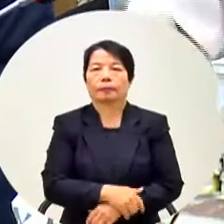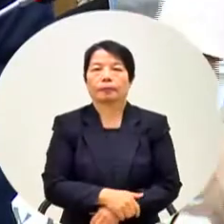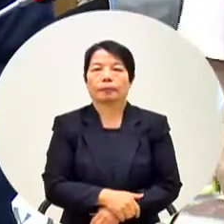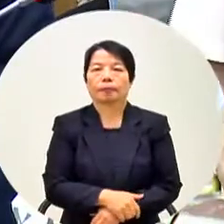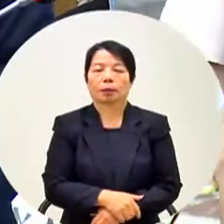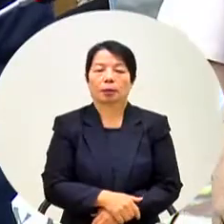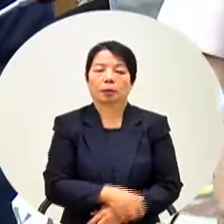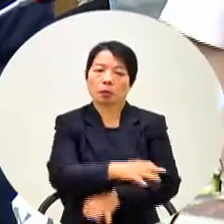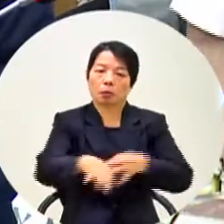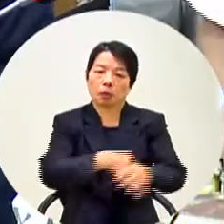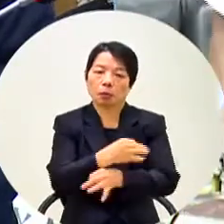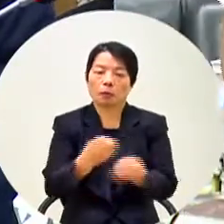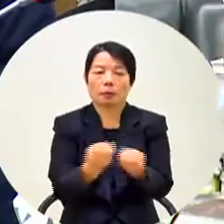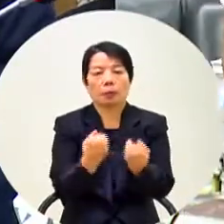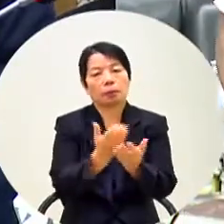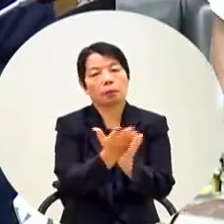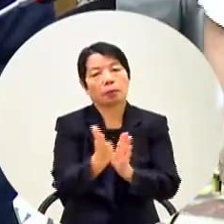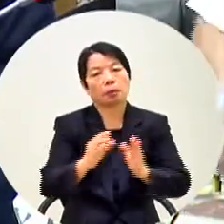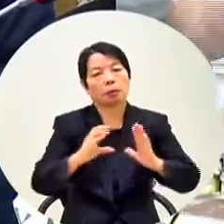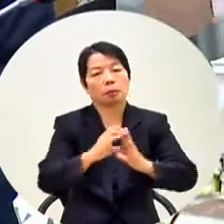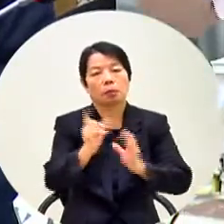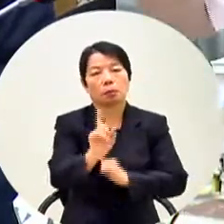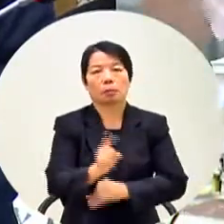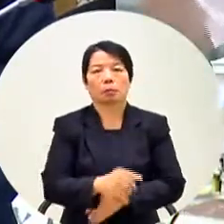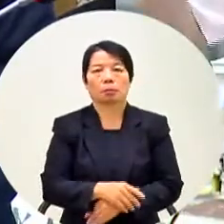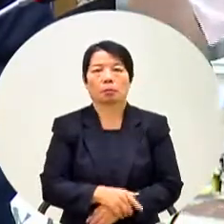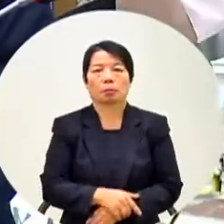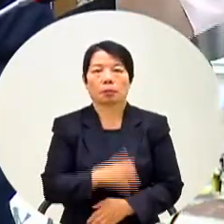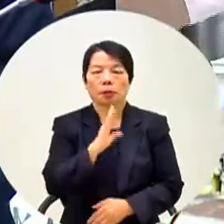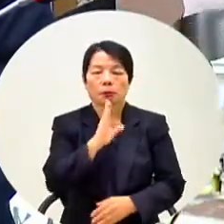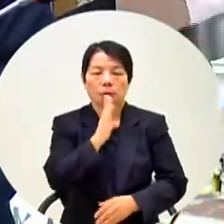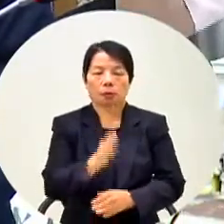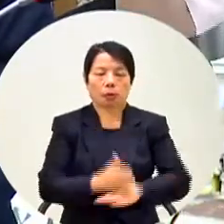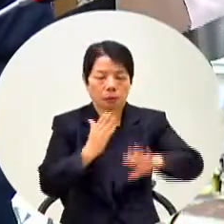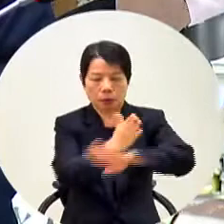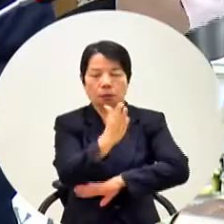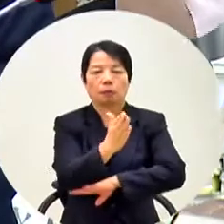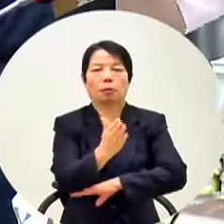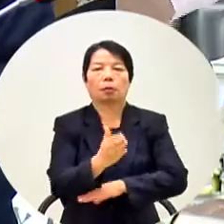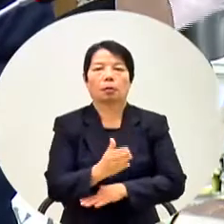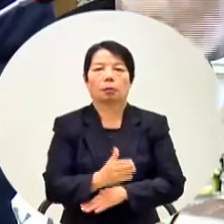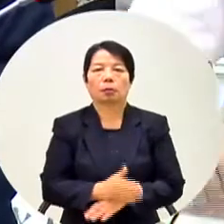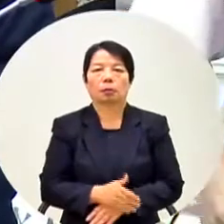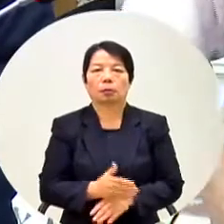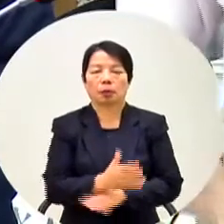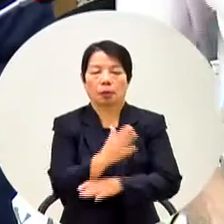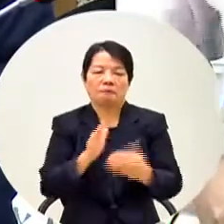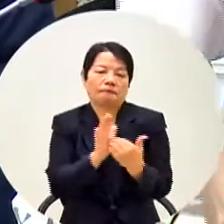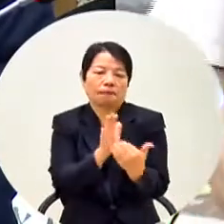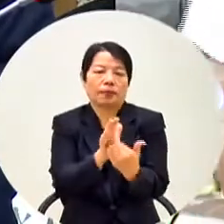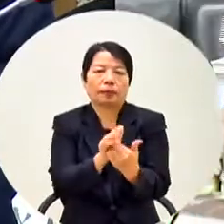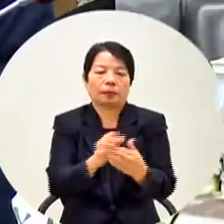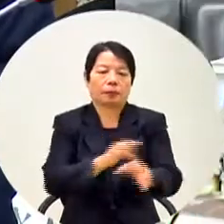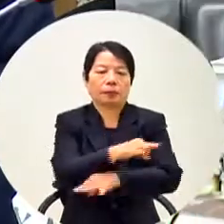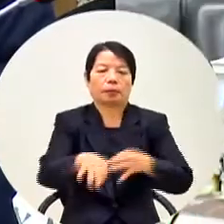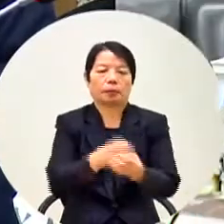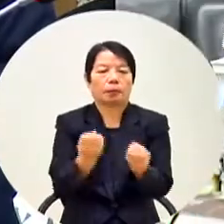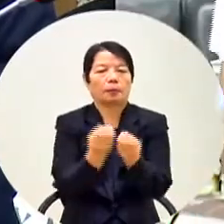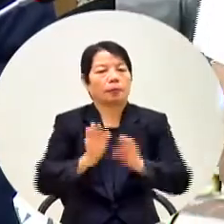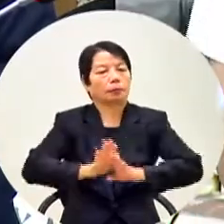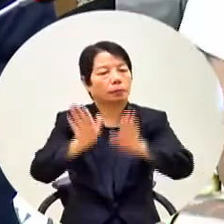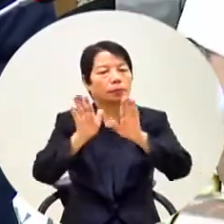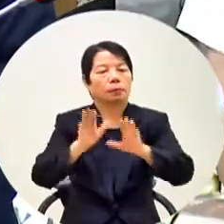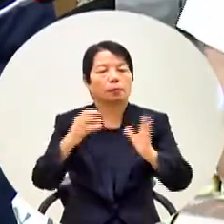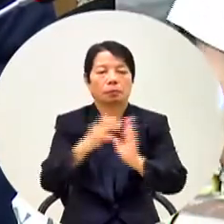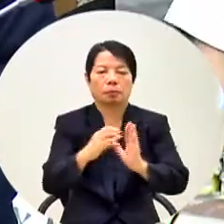经济发展局？叫做超级无敌妨碍经济发展局。啊、